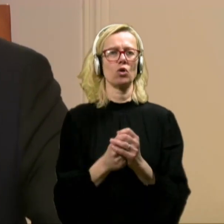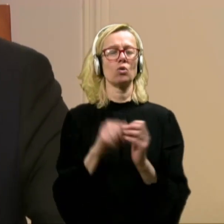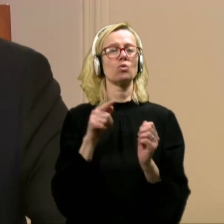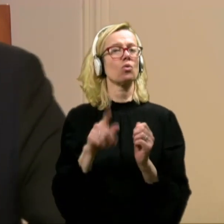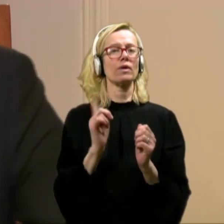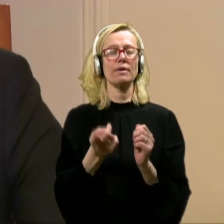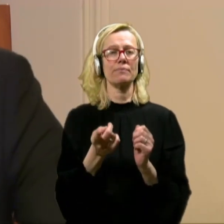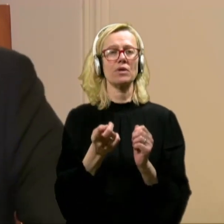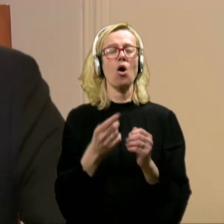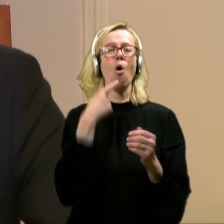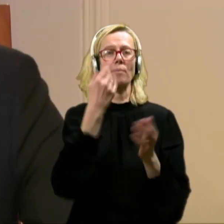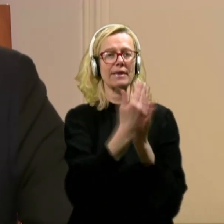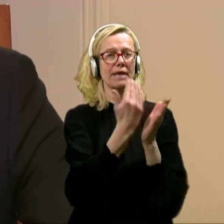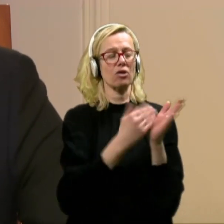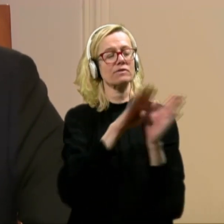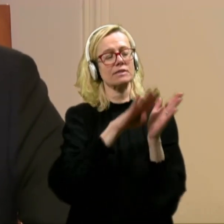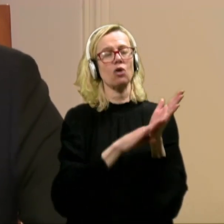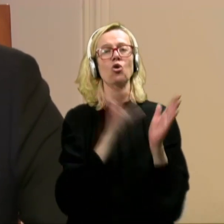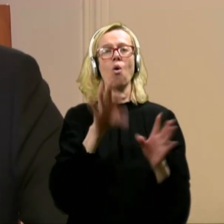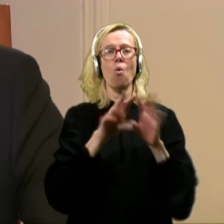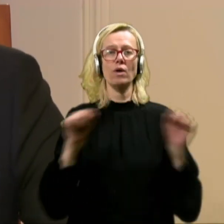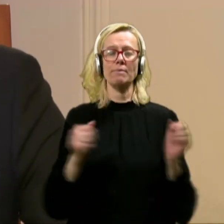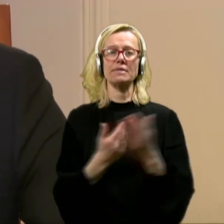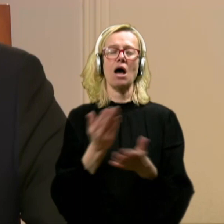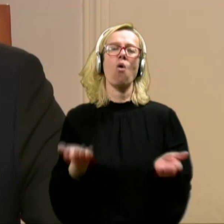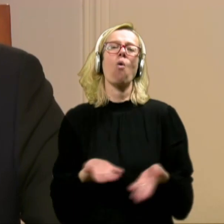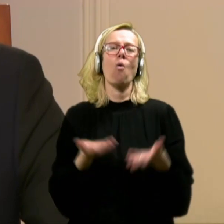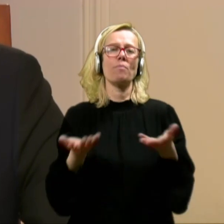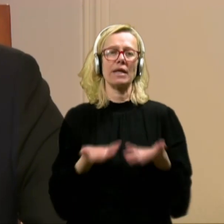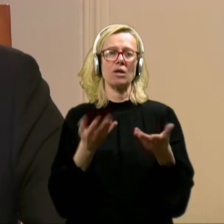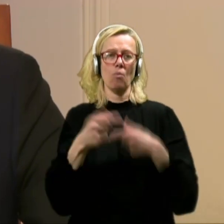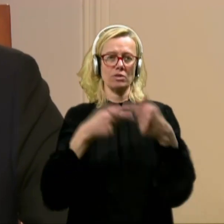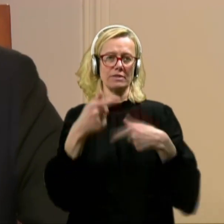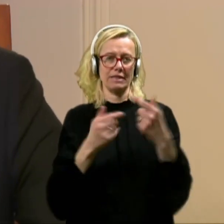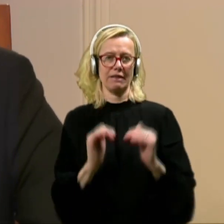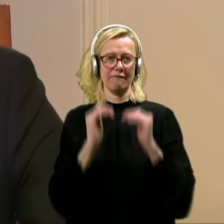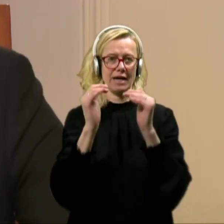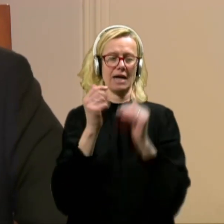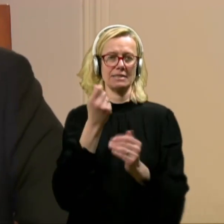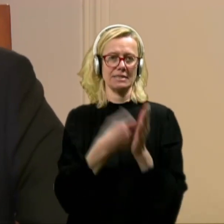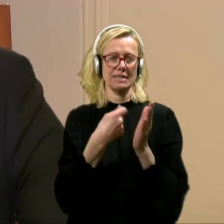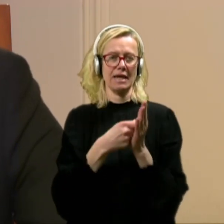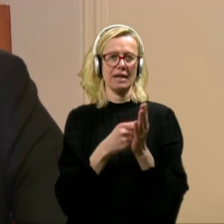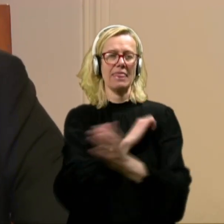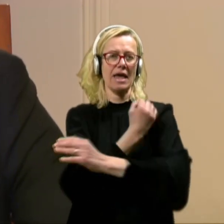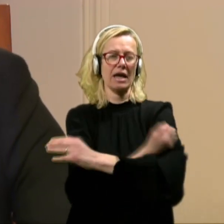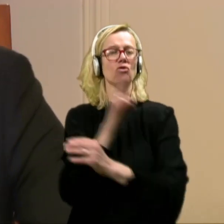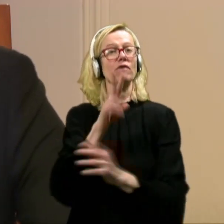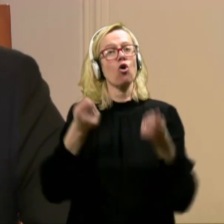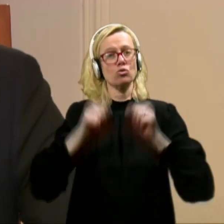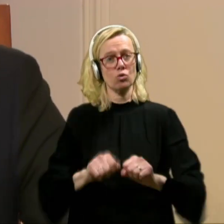je opredeljeno v zakonu o ukrepih za omilitev posledic dviga cen energentov v gospodarstvu